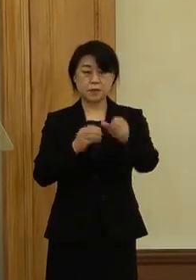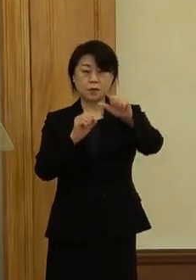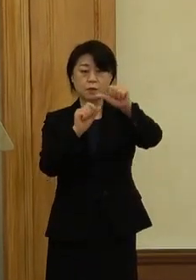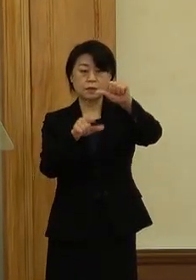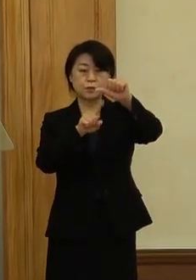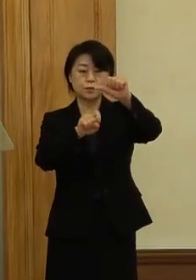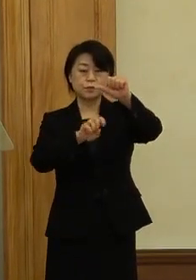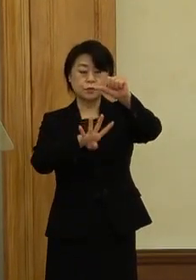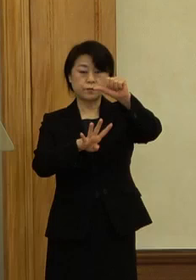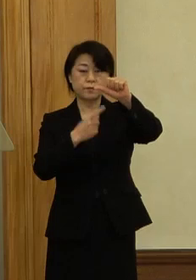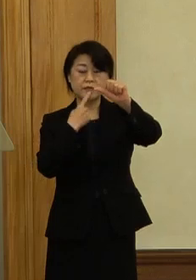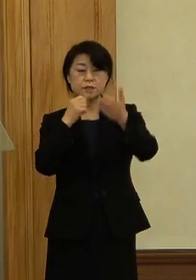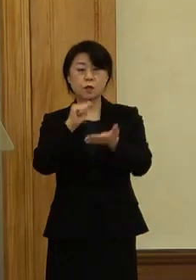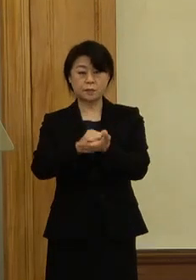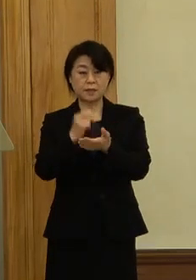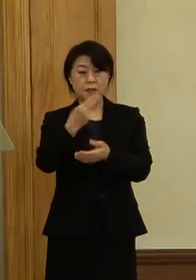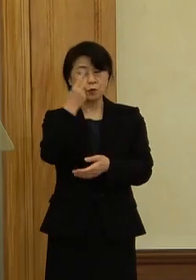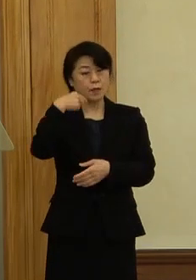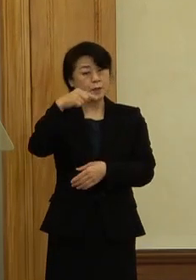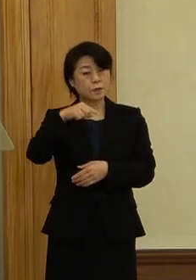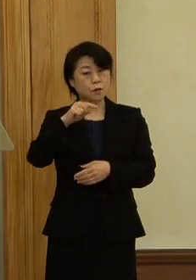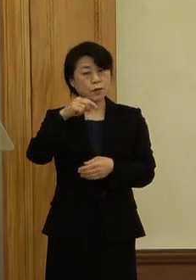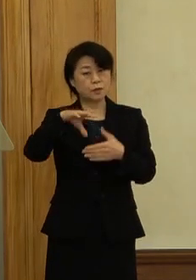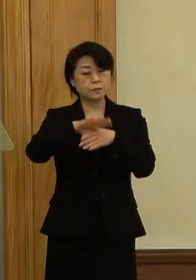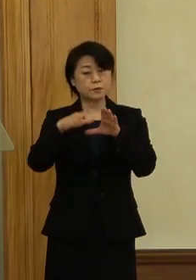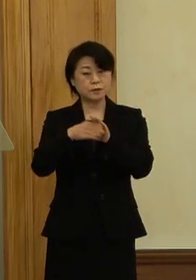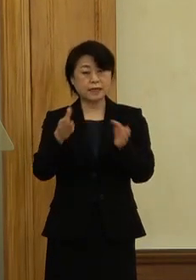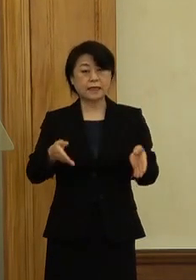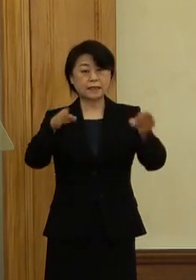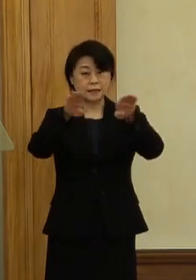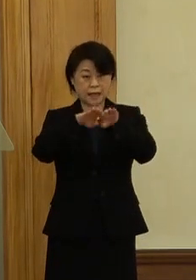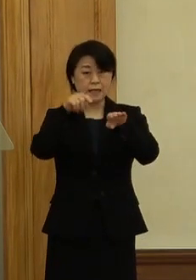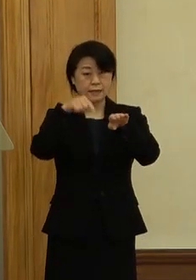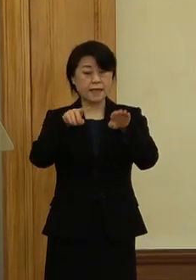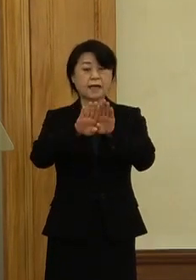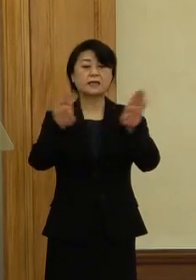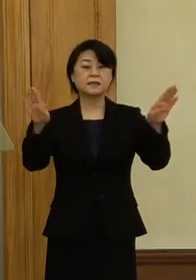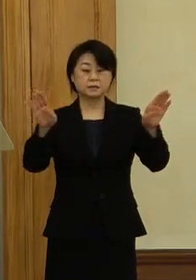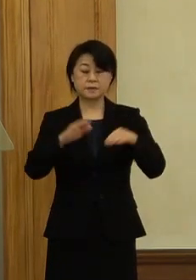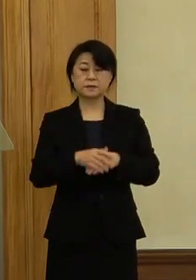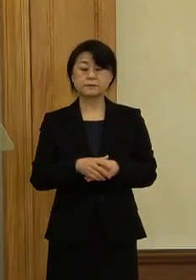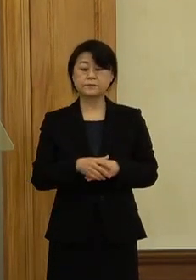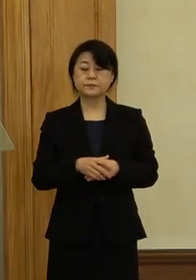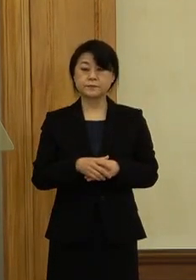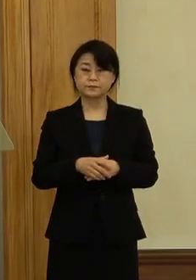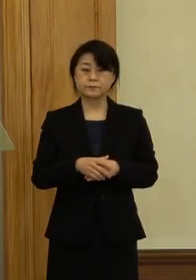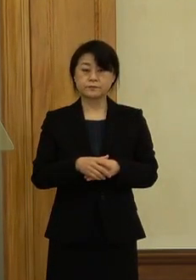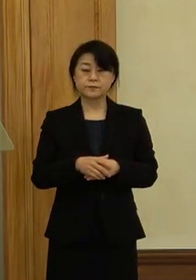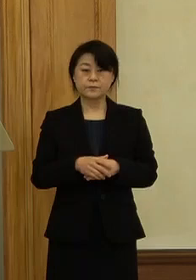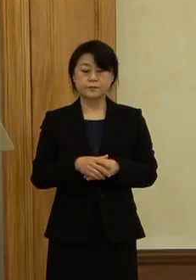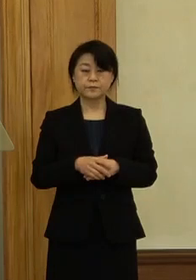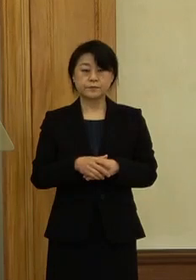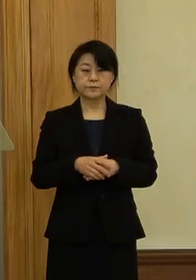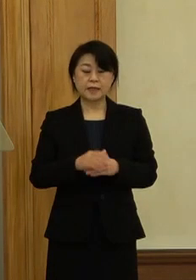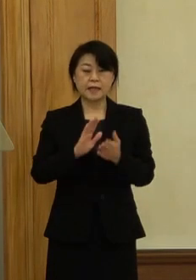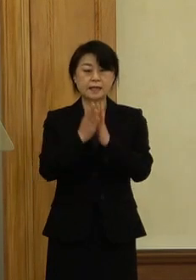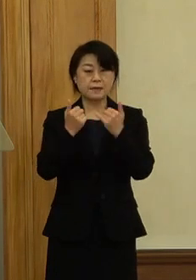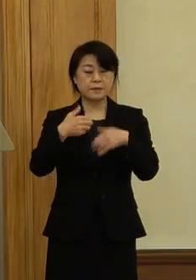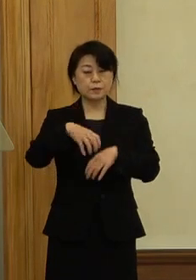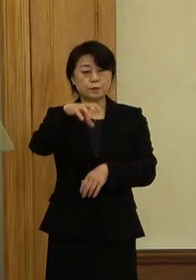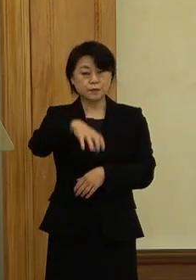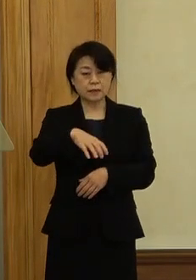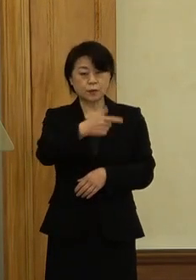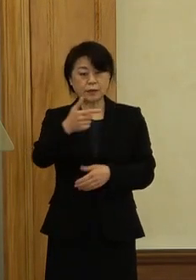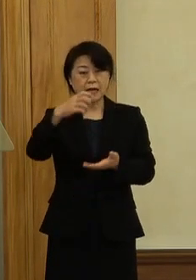5月14日日曜日に富山教育文化会館ホールで開催することとします。記念式典では県民ふるさと